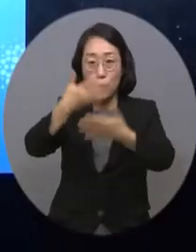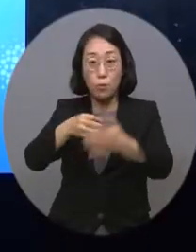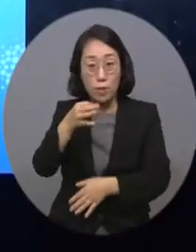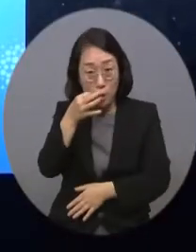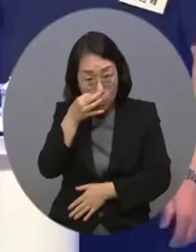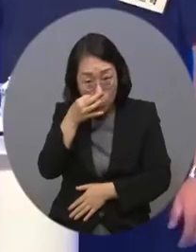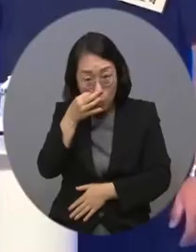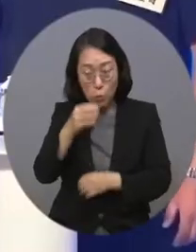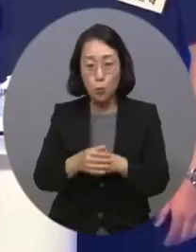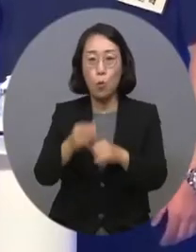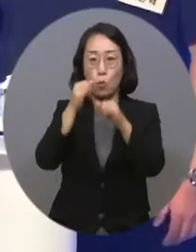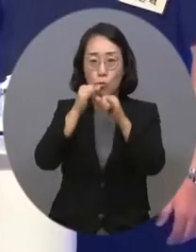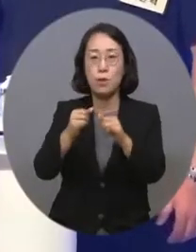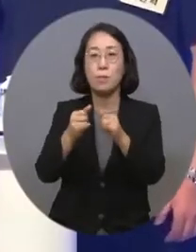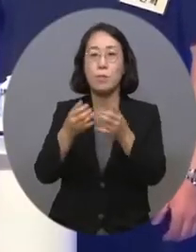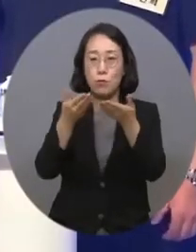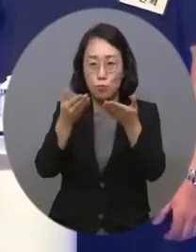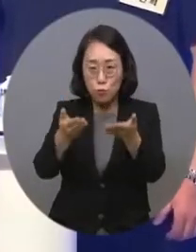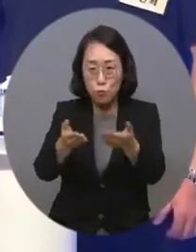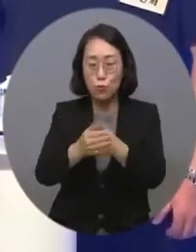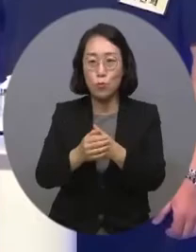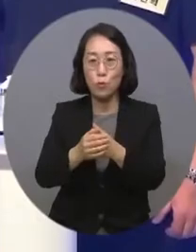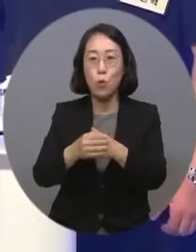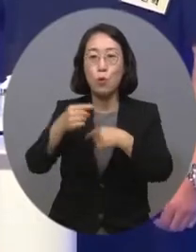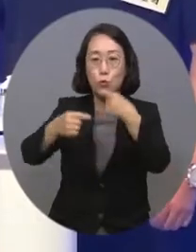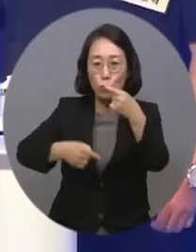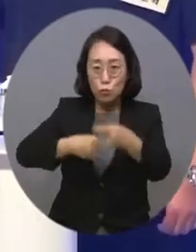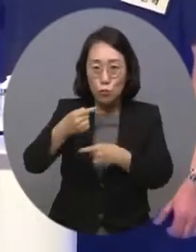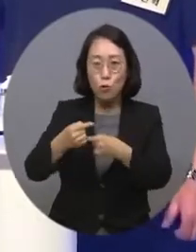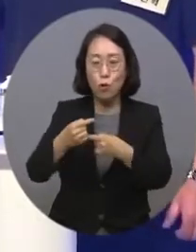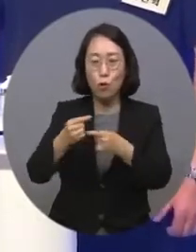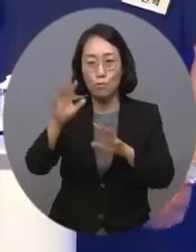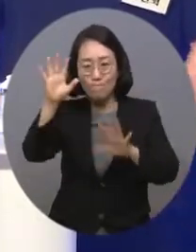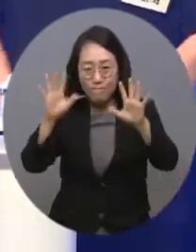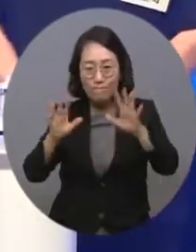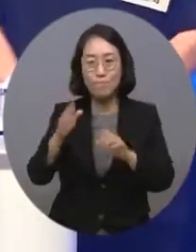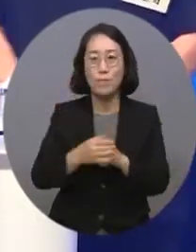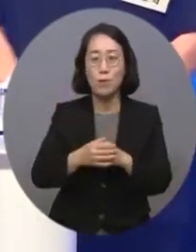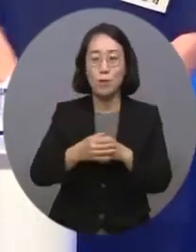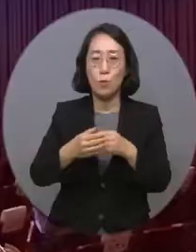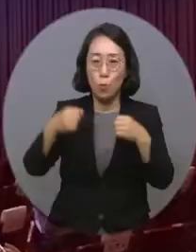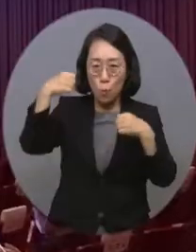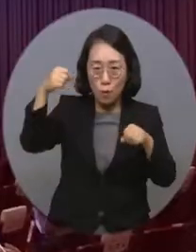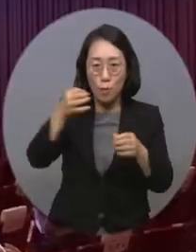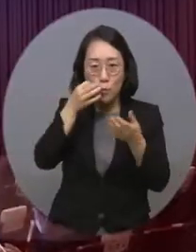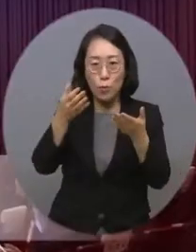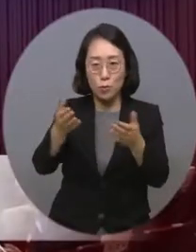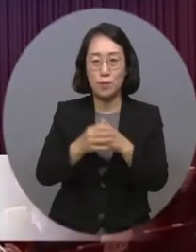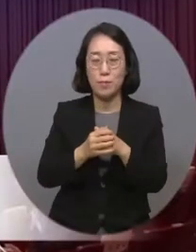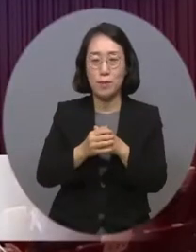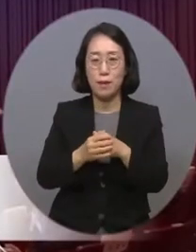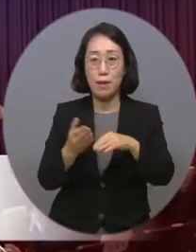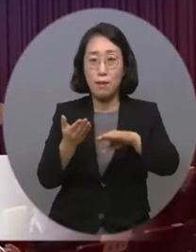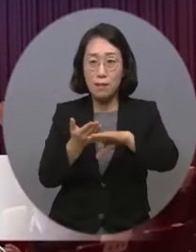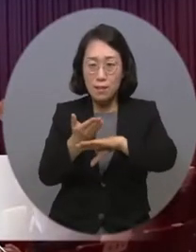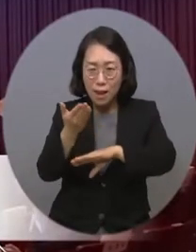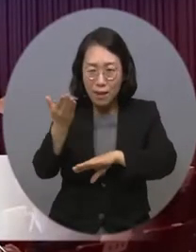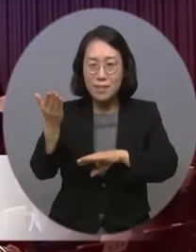지성 충남 비전 영상 시청 수호 세레모니 에 순서로 진행되었습니다 아 탈